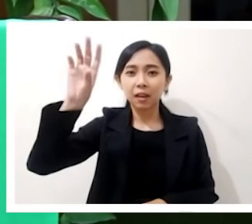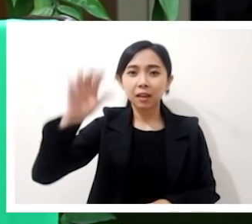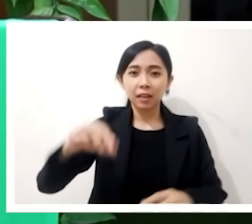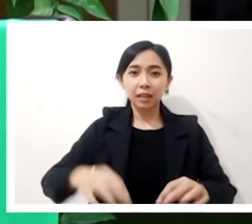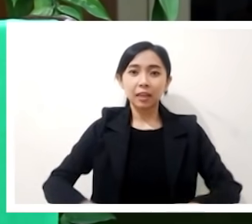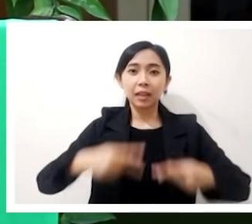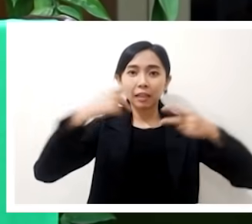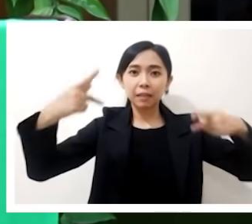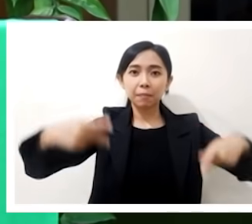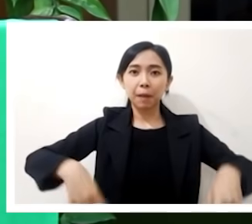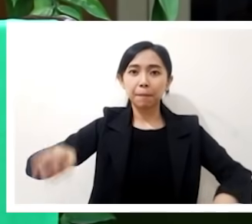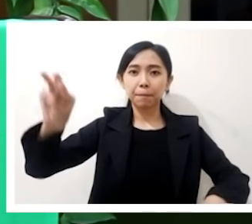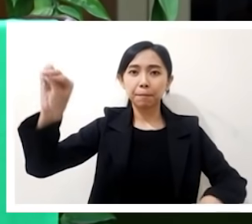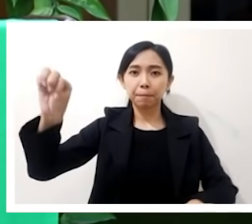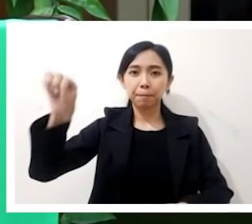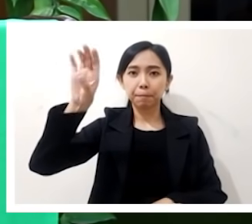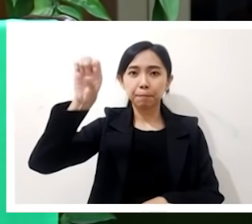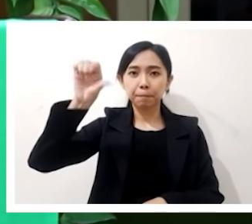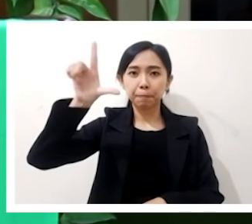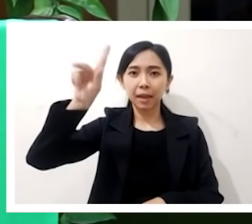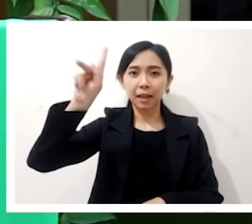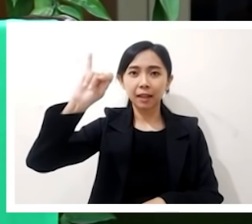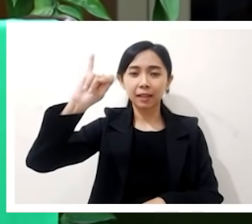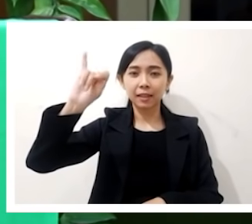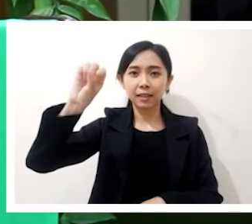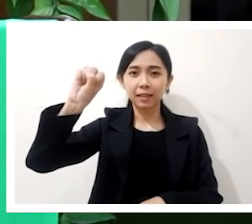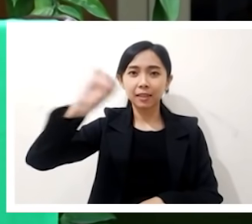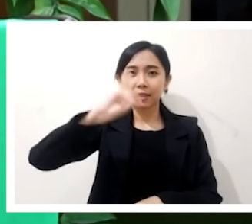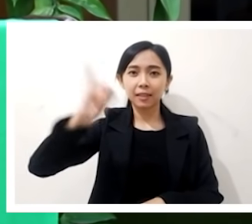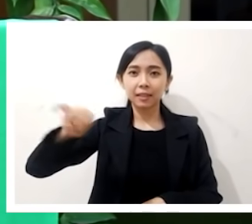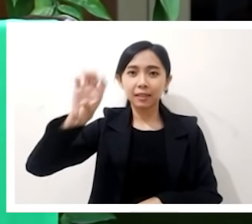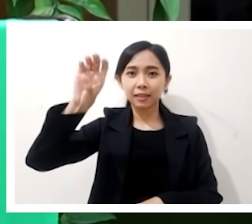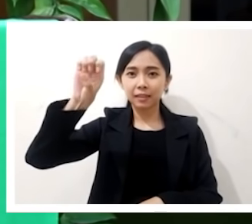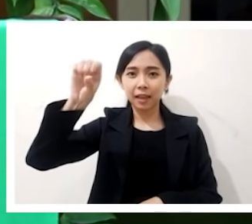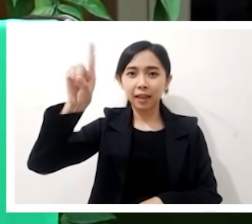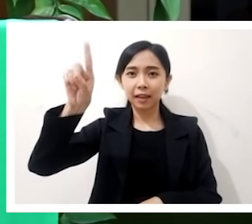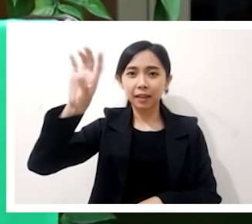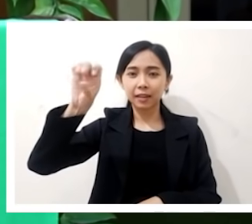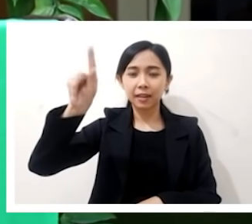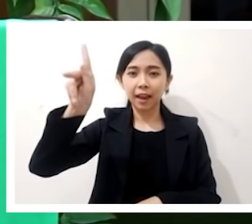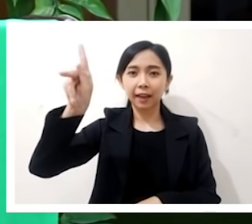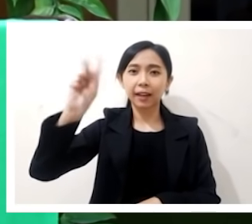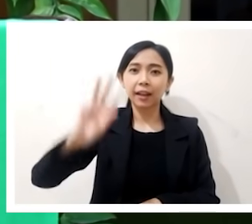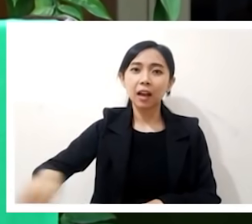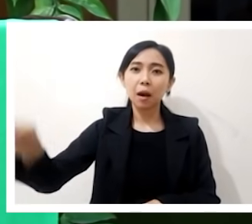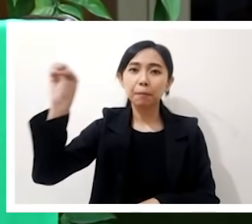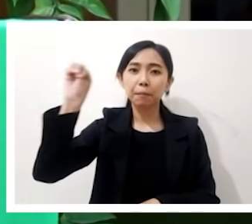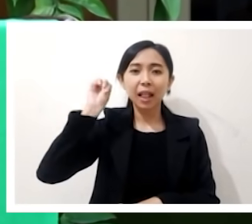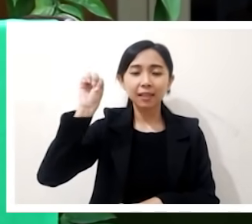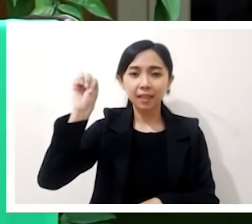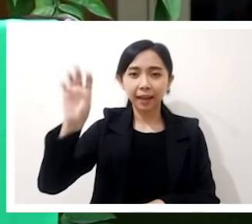menegaskan bahwa sekalipun Tuhan Yesus bukan keturunan Lewi, ia layak menyandang peran sebagai imam